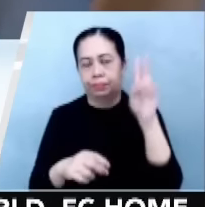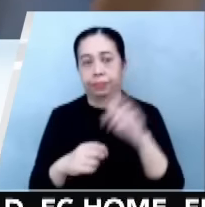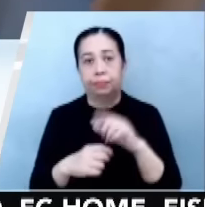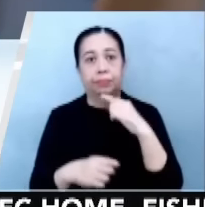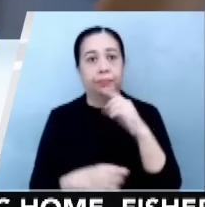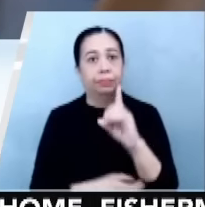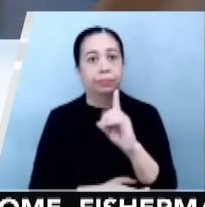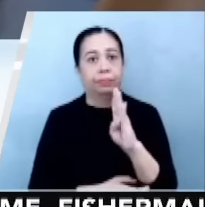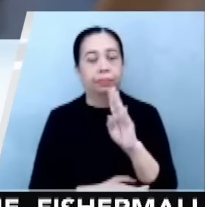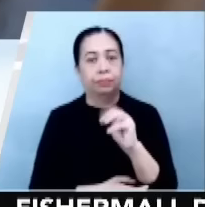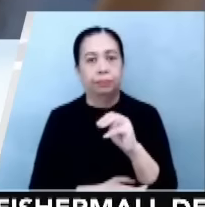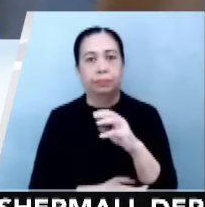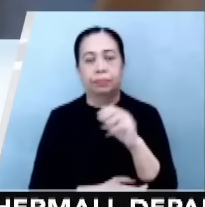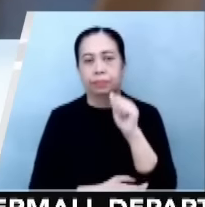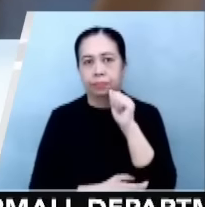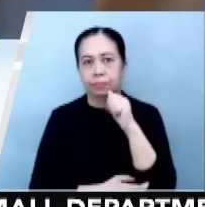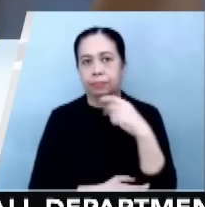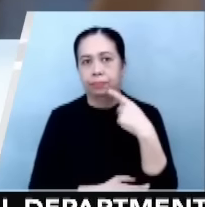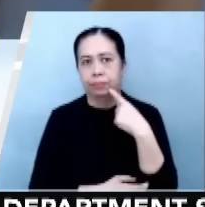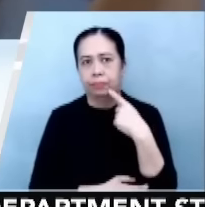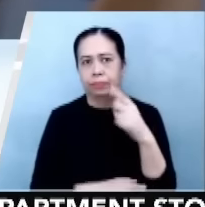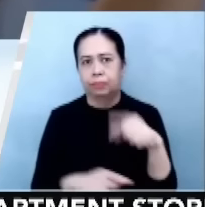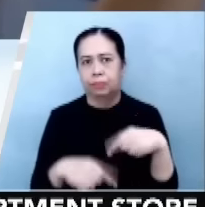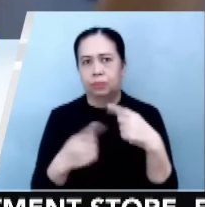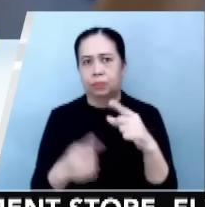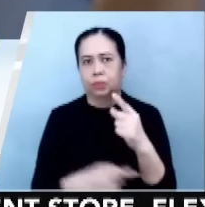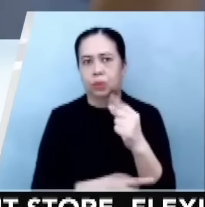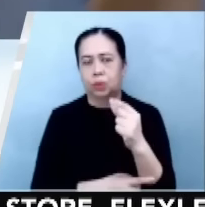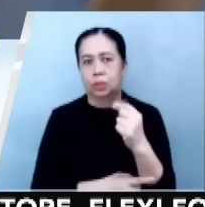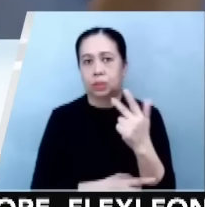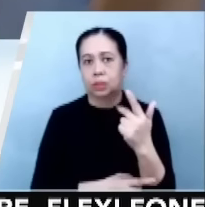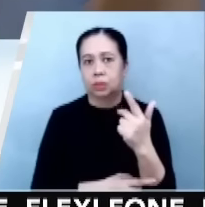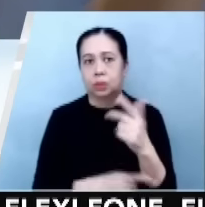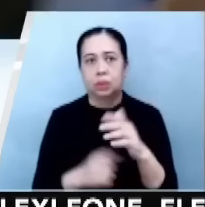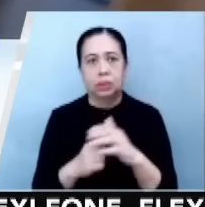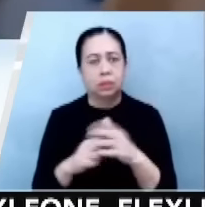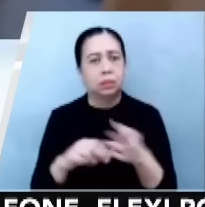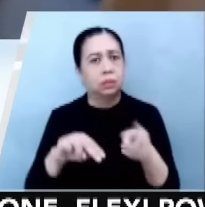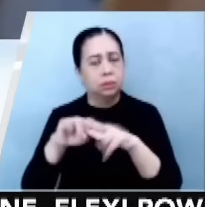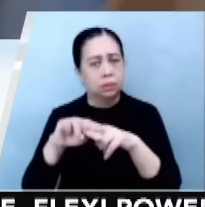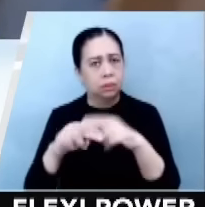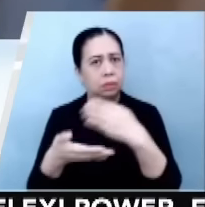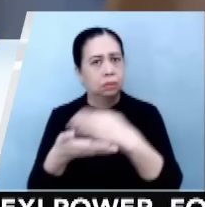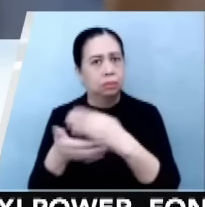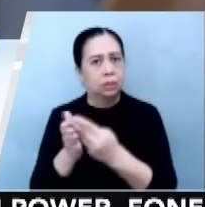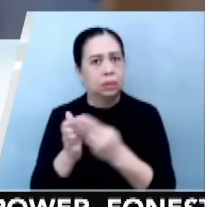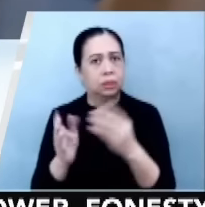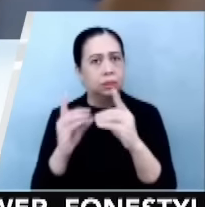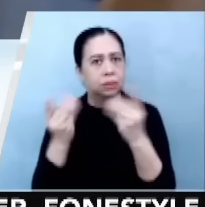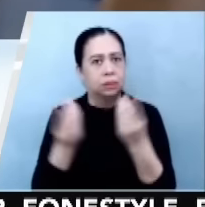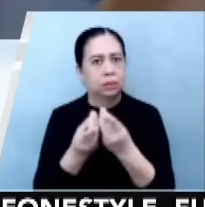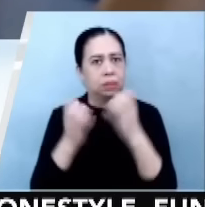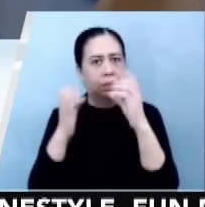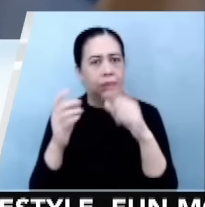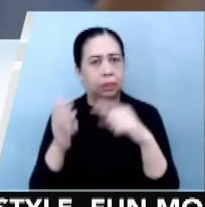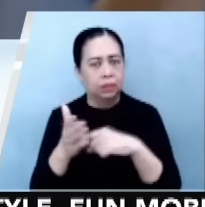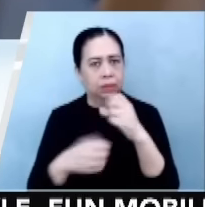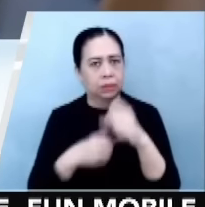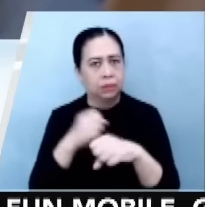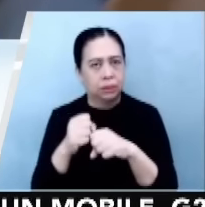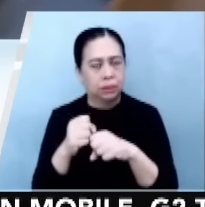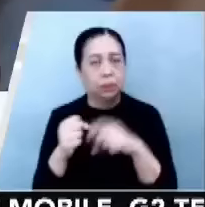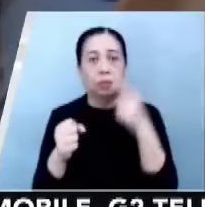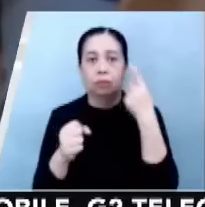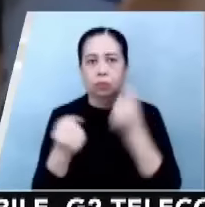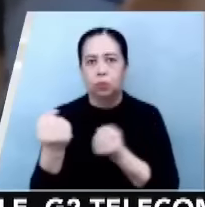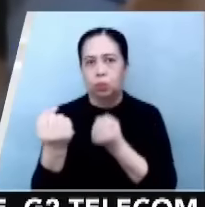Amina Pangandaman, mula noong 2023, tinaasan daw ang budget ng DepEd ngayong taon bilang pagsuporta